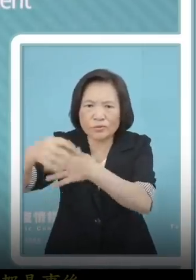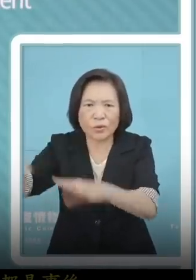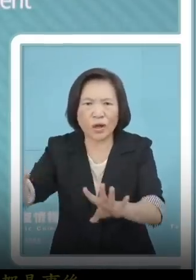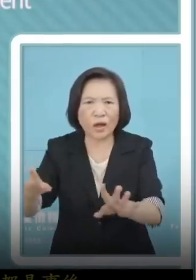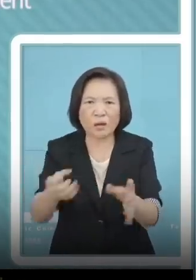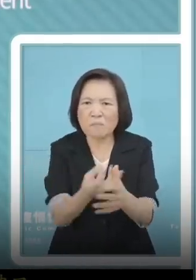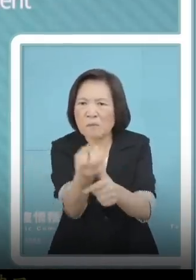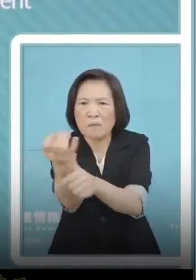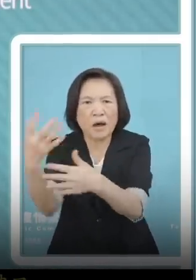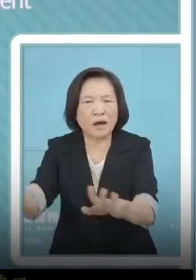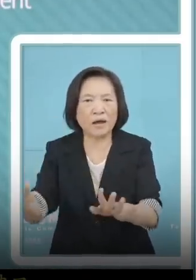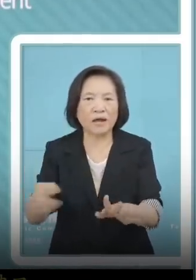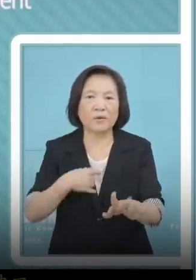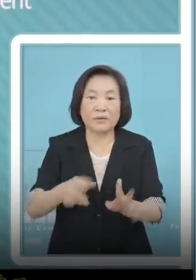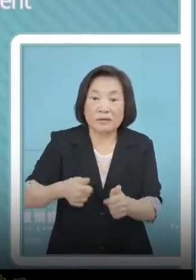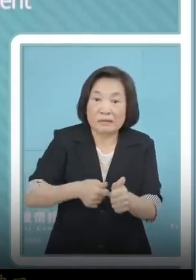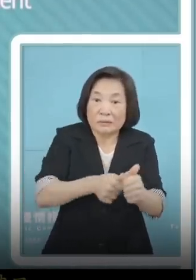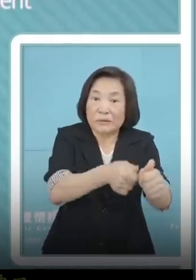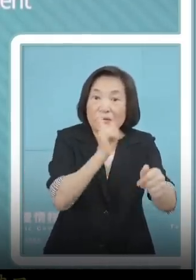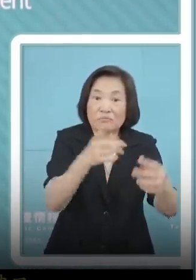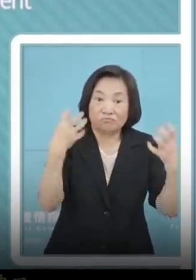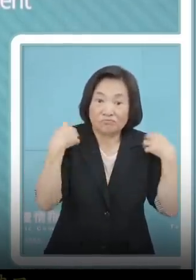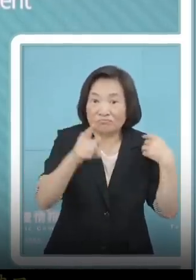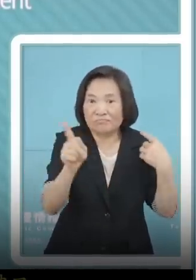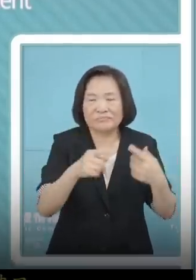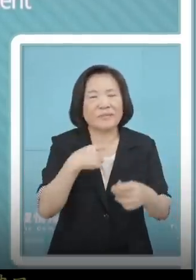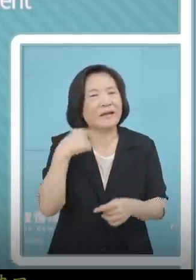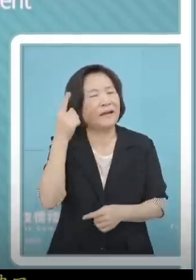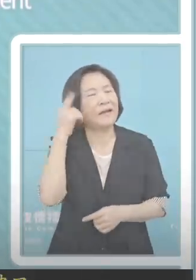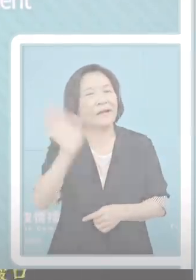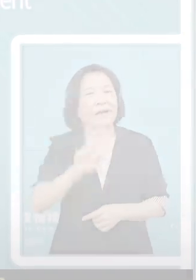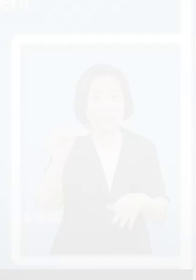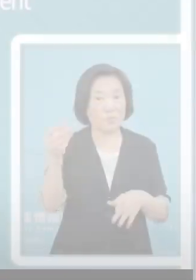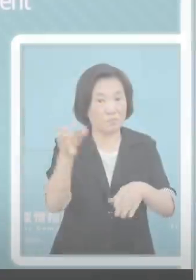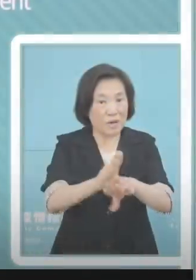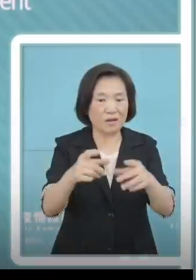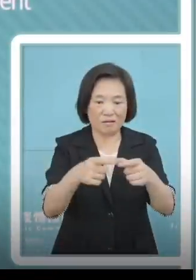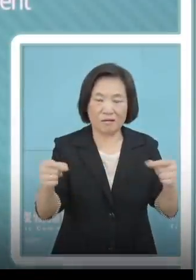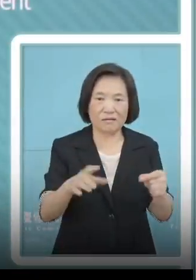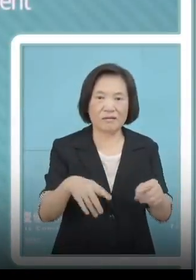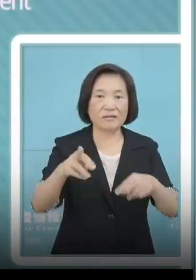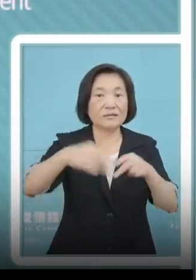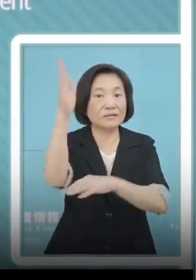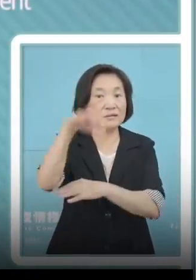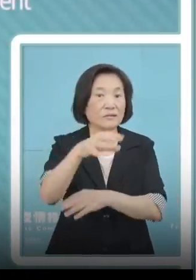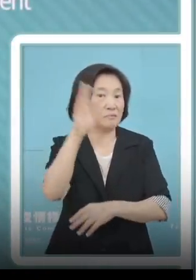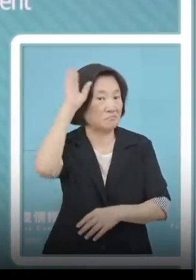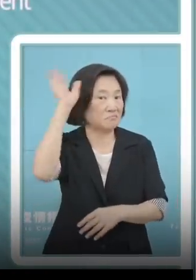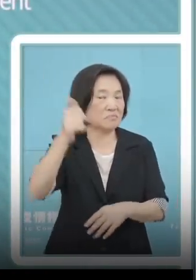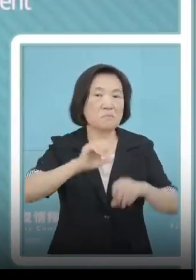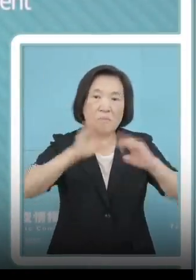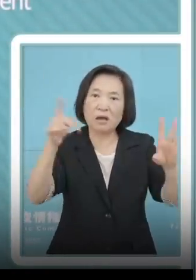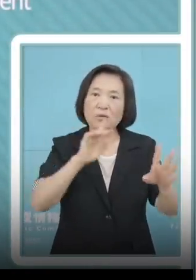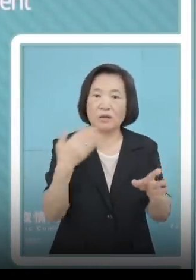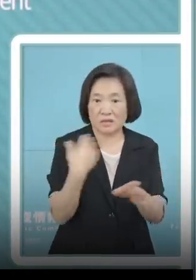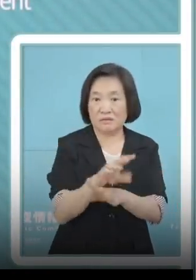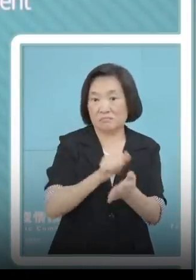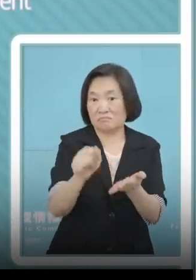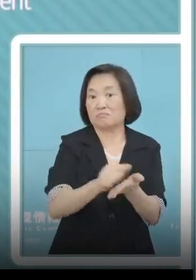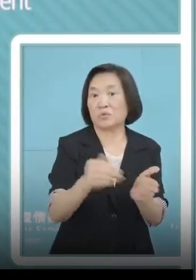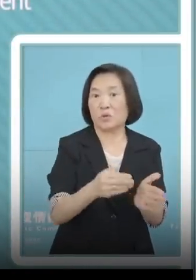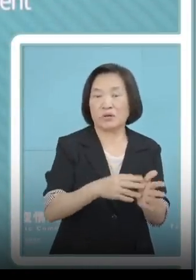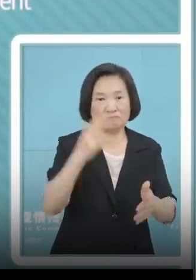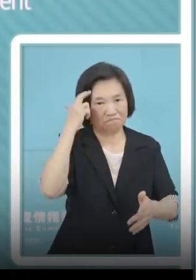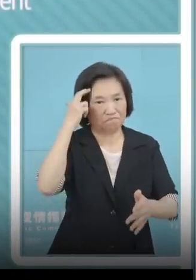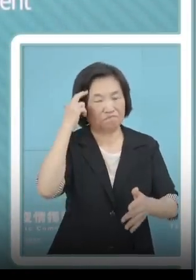现在也不想再去跟他追究什么的哈，但是至少诚恳一点好不好？ 行政院长苏贞昌是透露五倍券是已经做好，而且